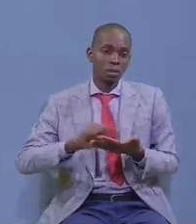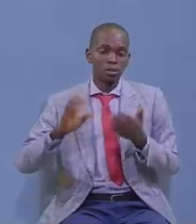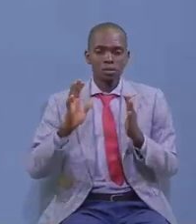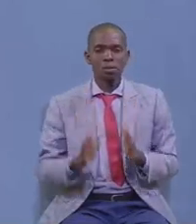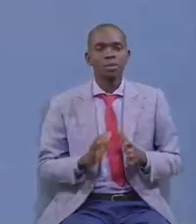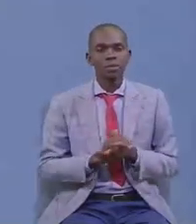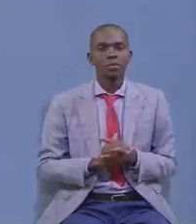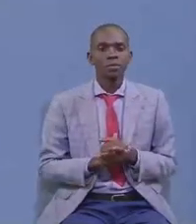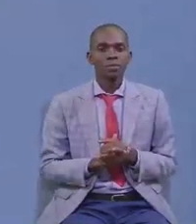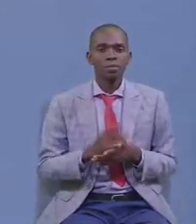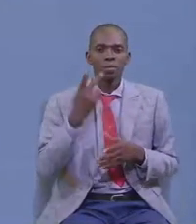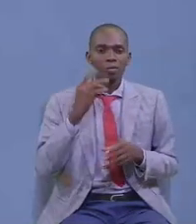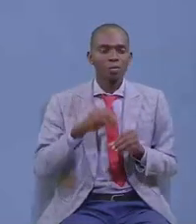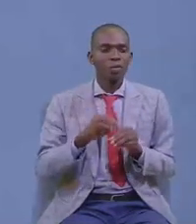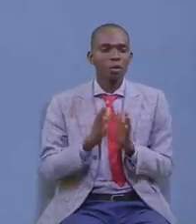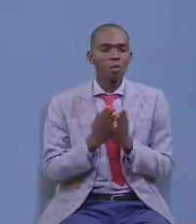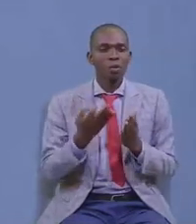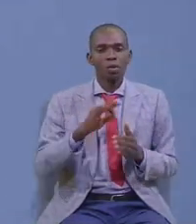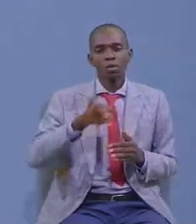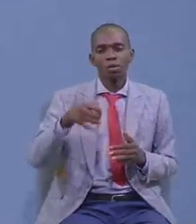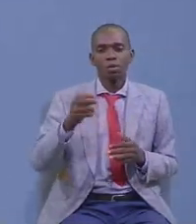On nous dit en Jean 17, 17.